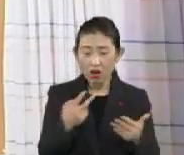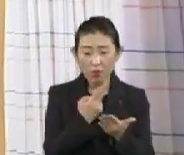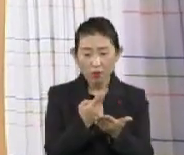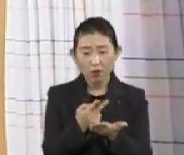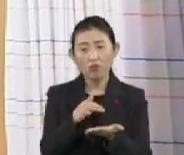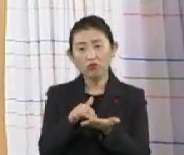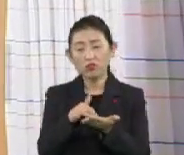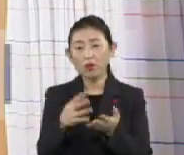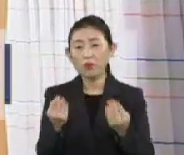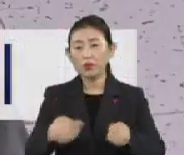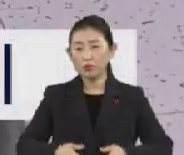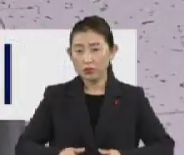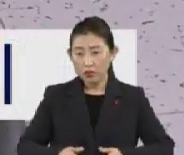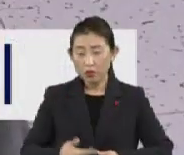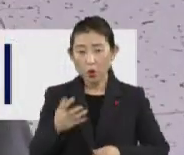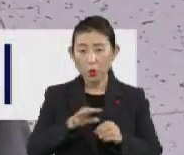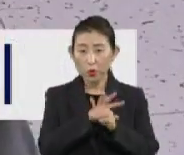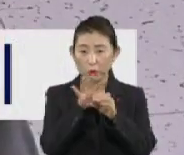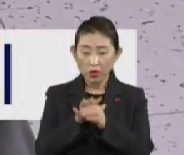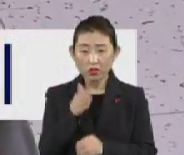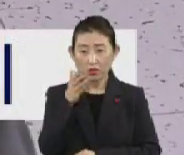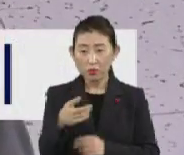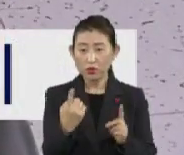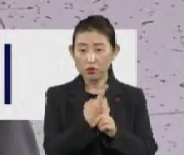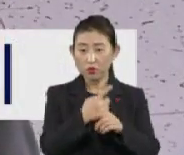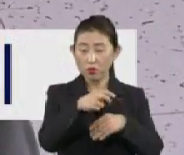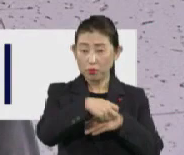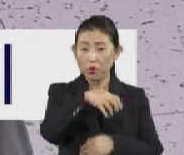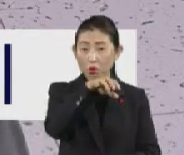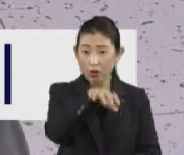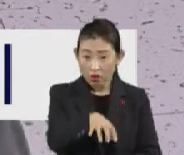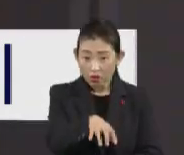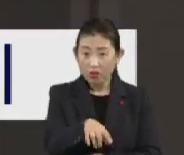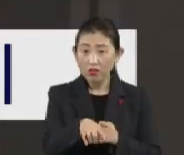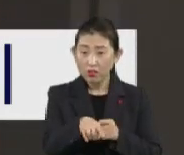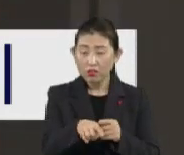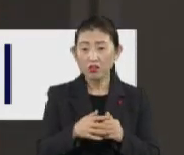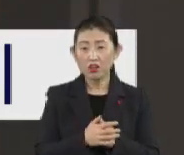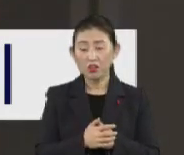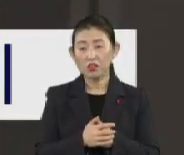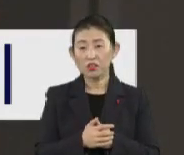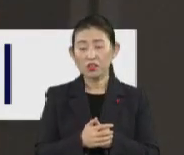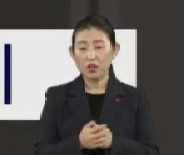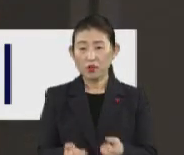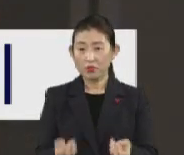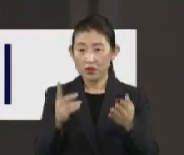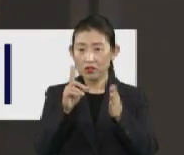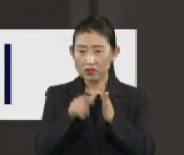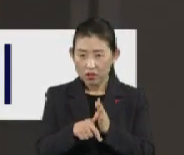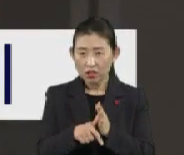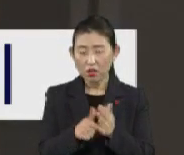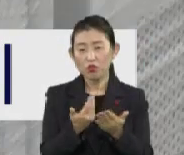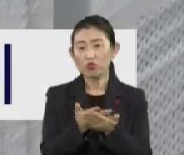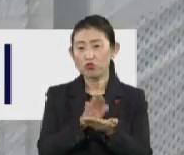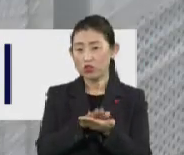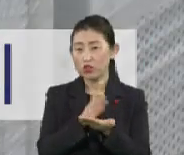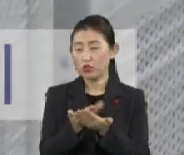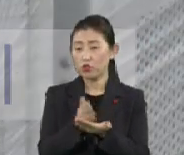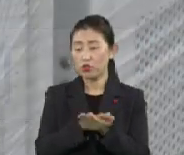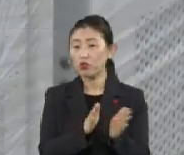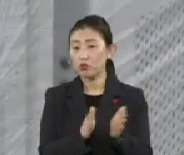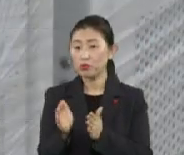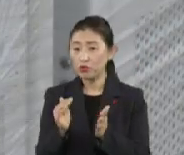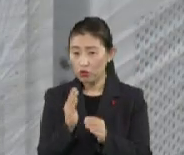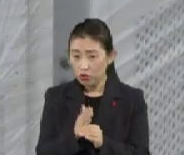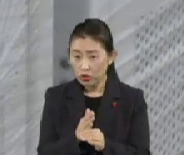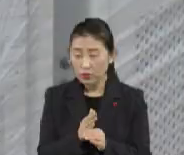계속 커지면서 최근 코로나19 전담 치료병원으로 지정된 이 병원은 설 연휴에도 공사가 한창입니다. 곳곳에